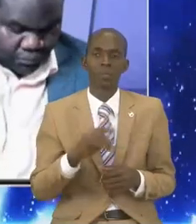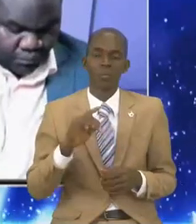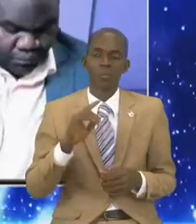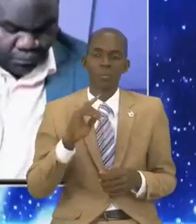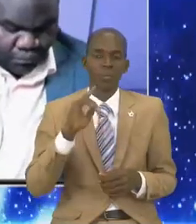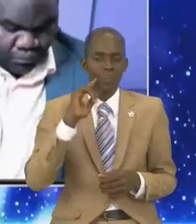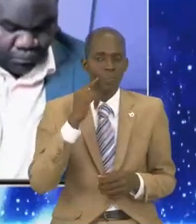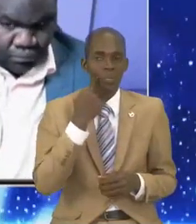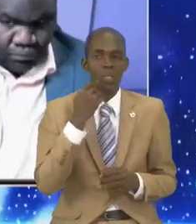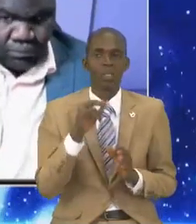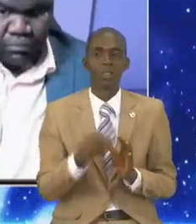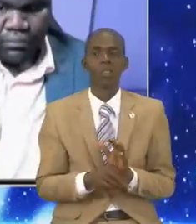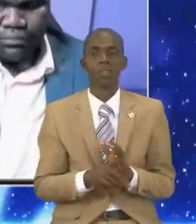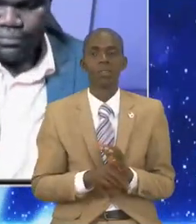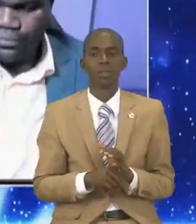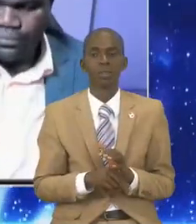dans l'amertume.